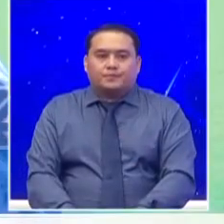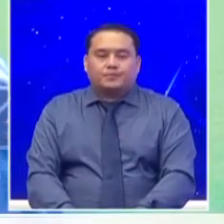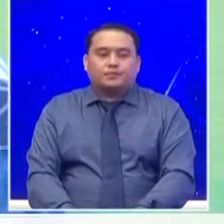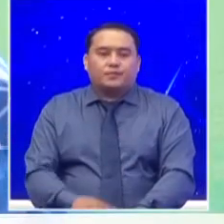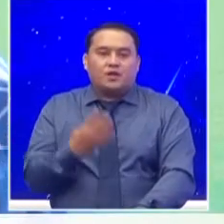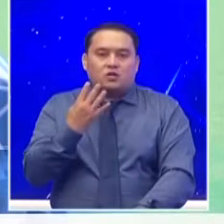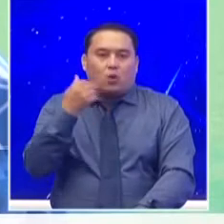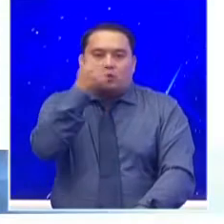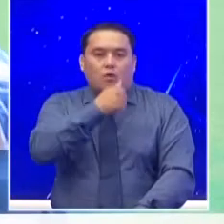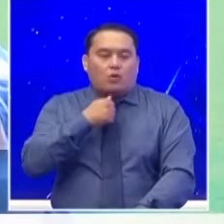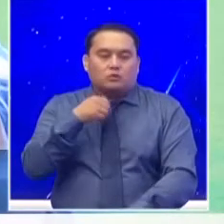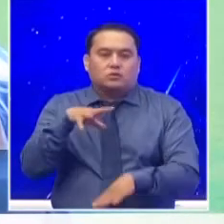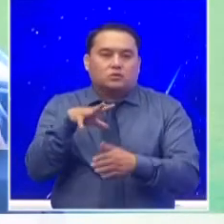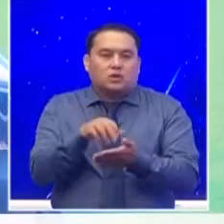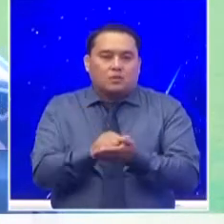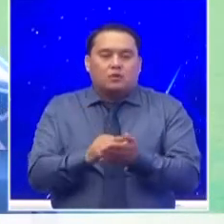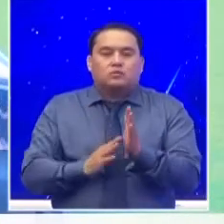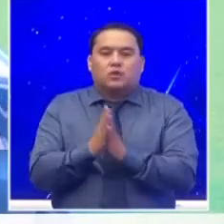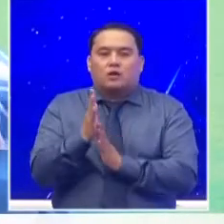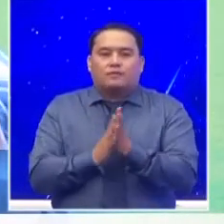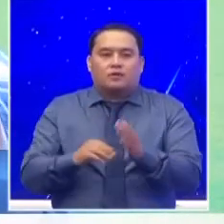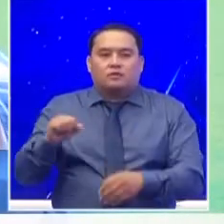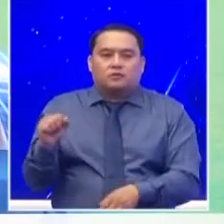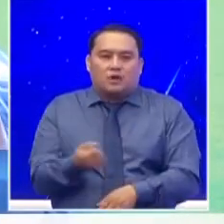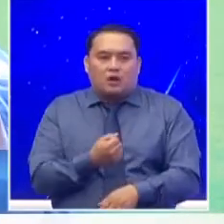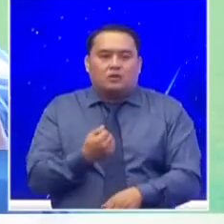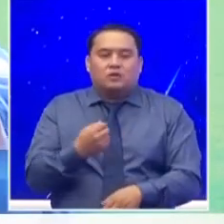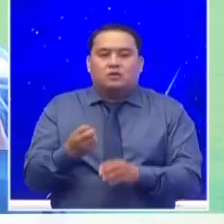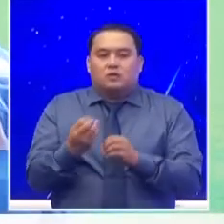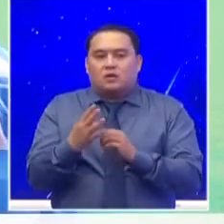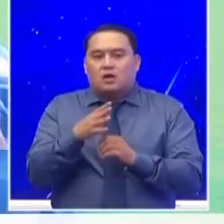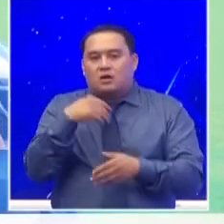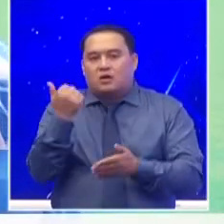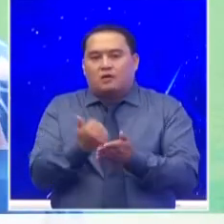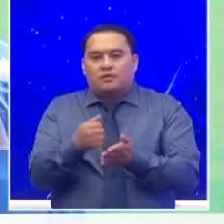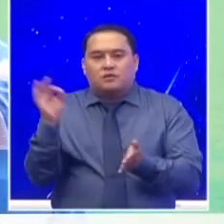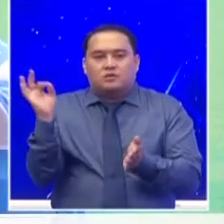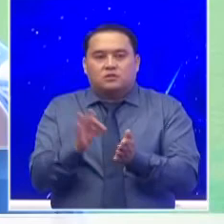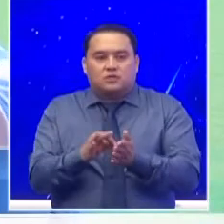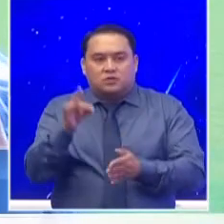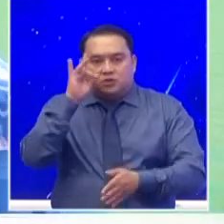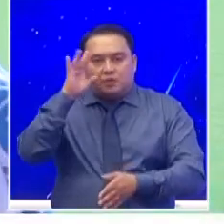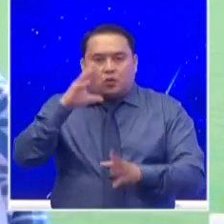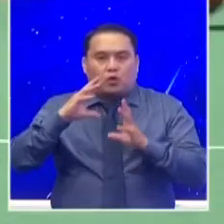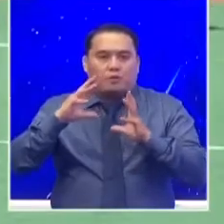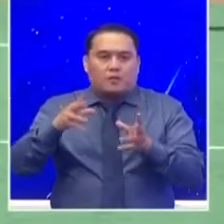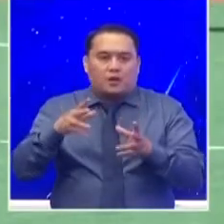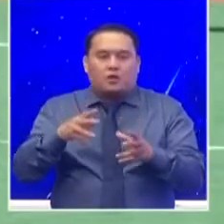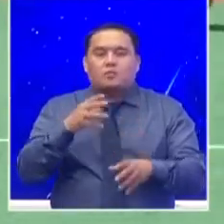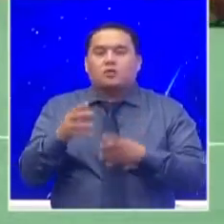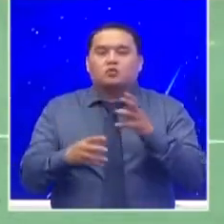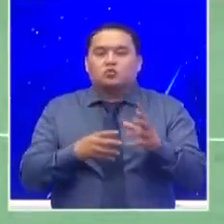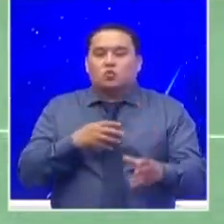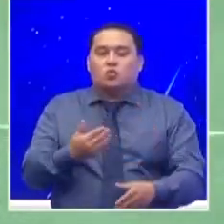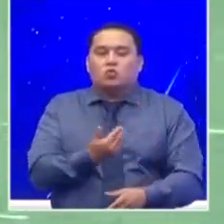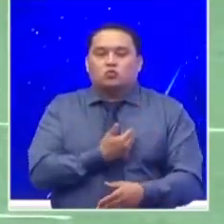Уже четвертый год занимаюсь хоккеем на траве. Сейчас мне 14 лет. Моя главная цель – стать чемпионом мира. Чтобы выйти на мировой